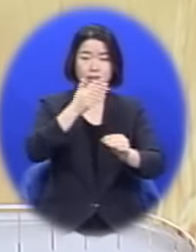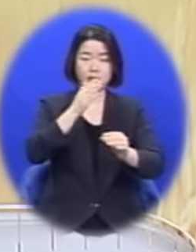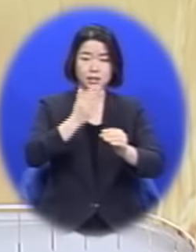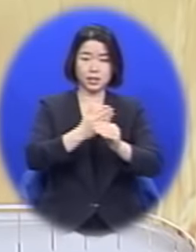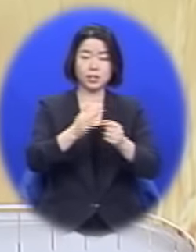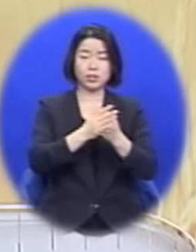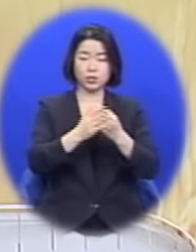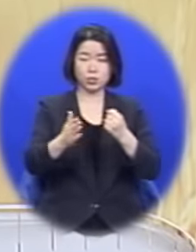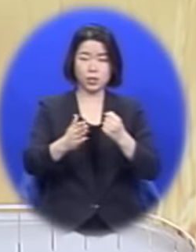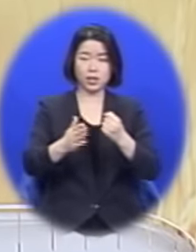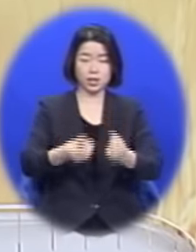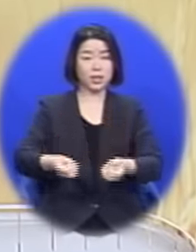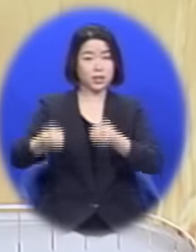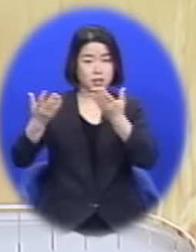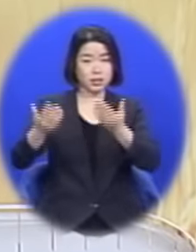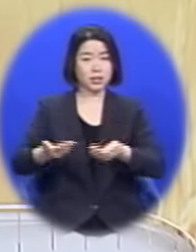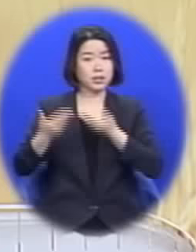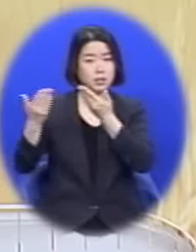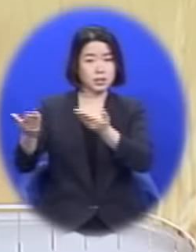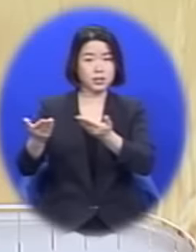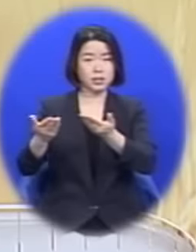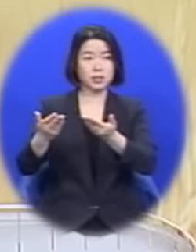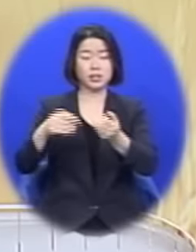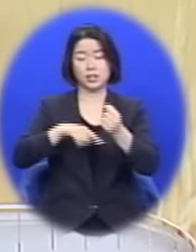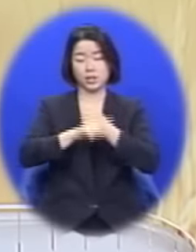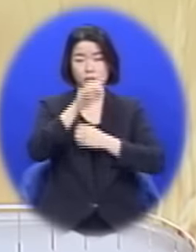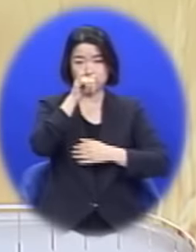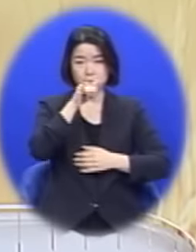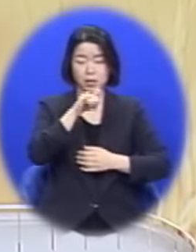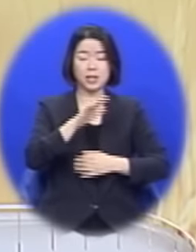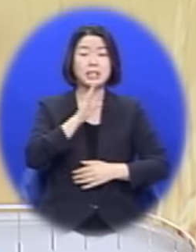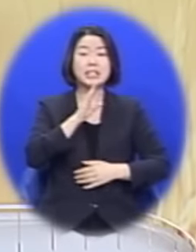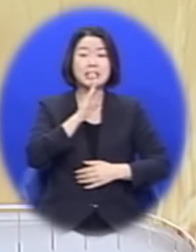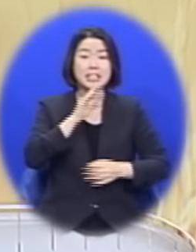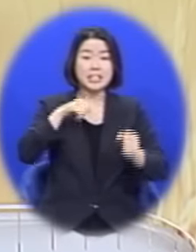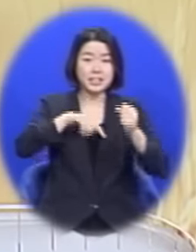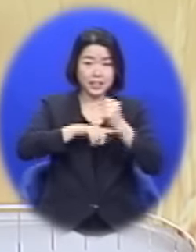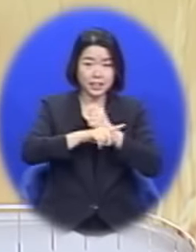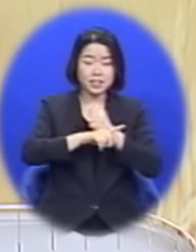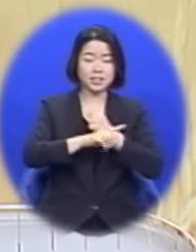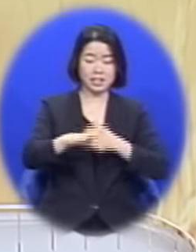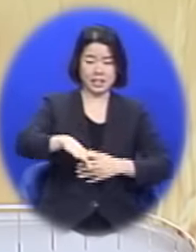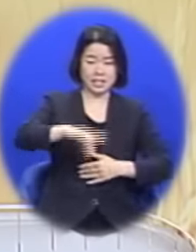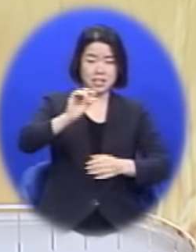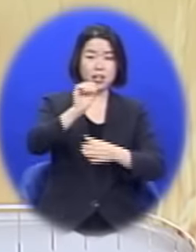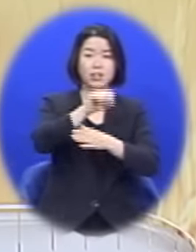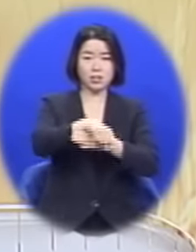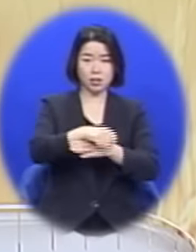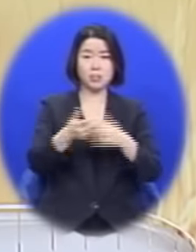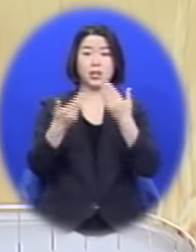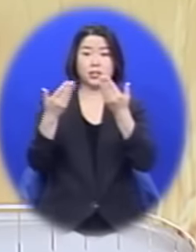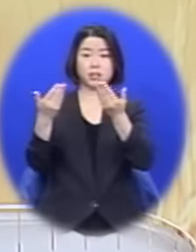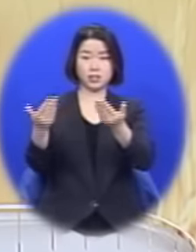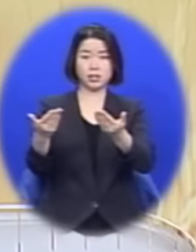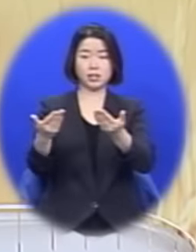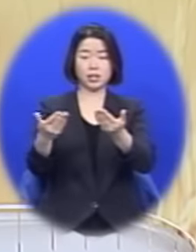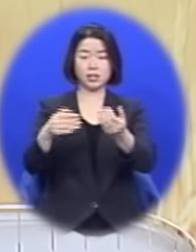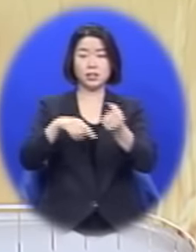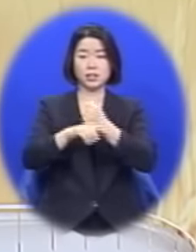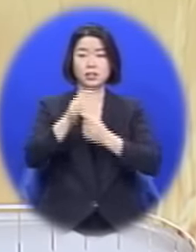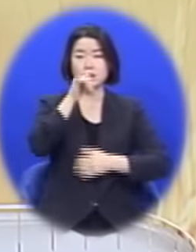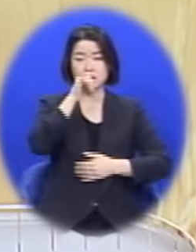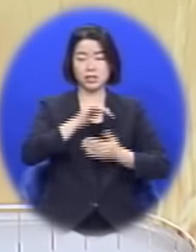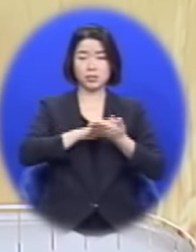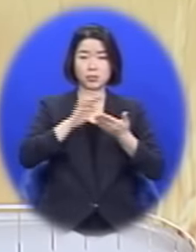거지만 실제적인 의미는 첫 열매입니다. 첫 열매. 첫 열매를 드리라는 것 때문에